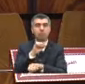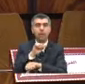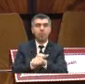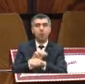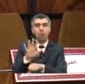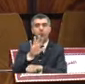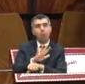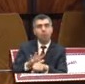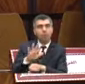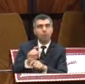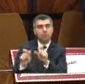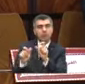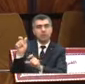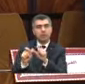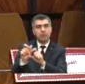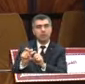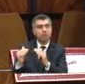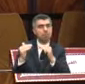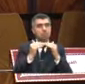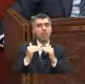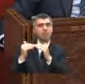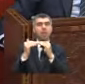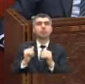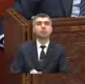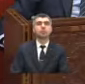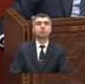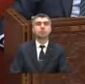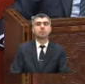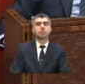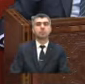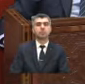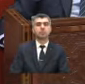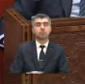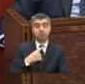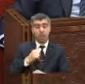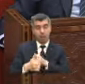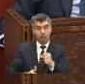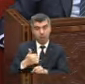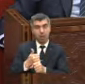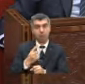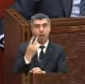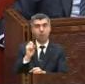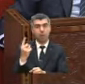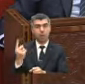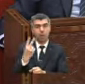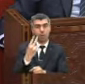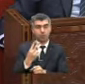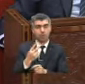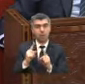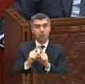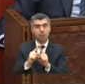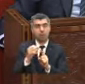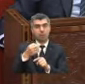جميع المواطنين والمواطنات المغاربة ابتداء من السنة الحالية وفق أجندة زمنية